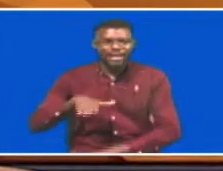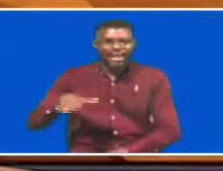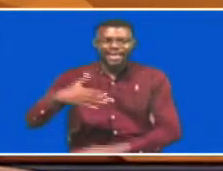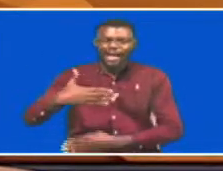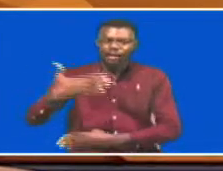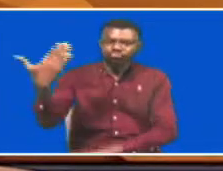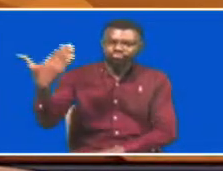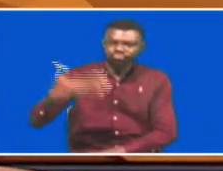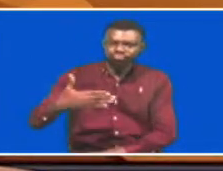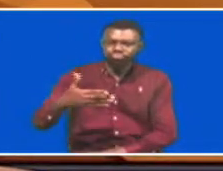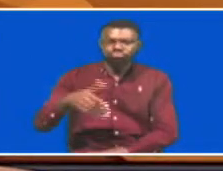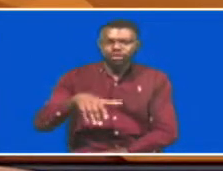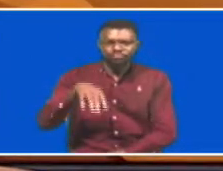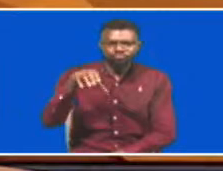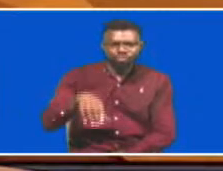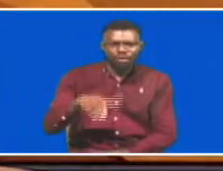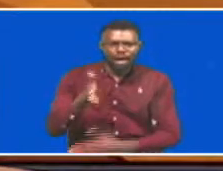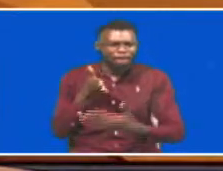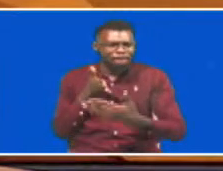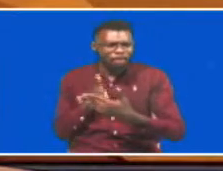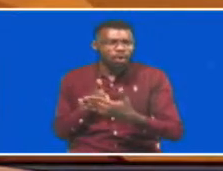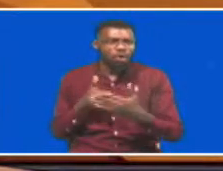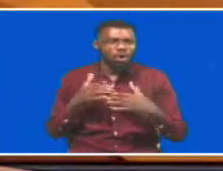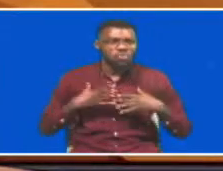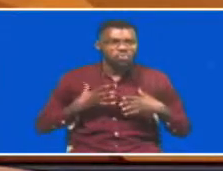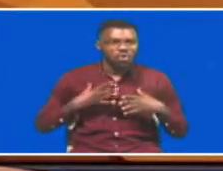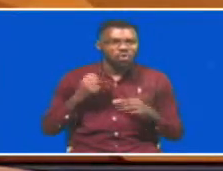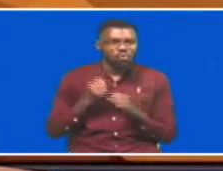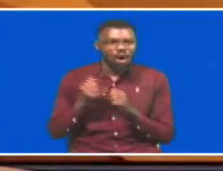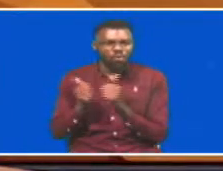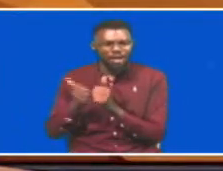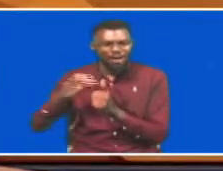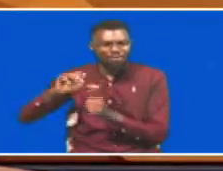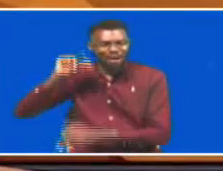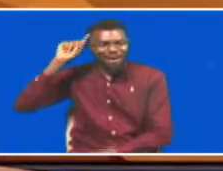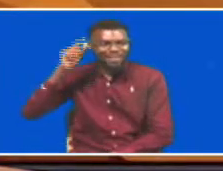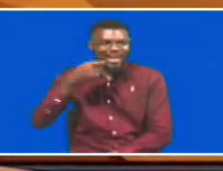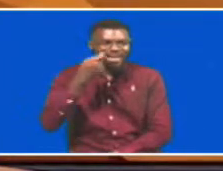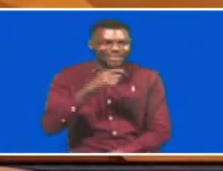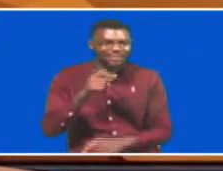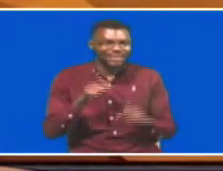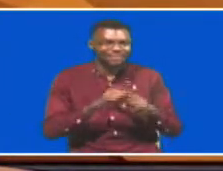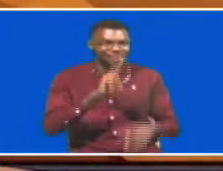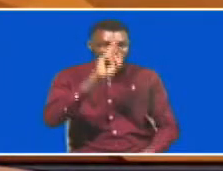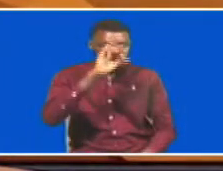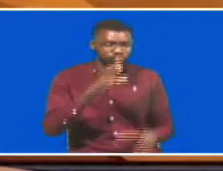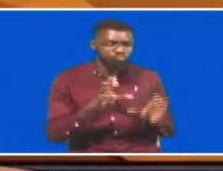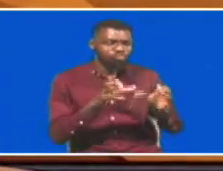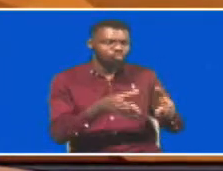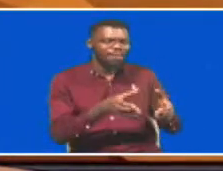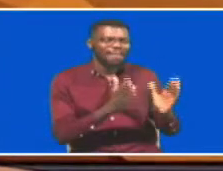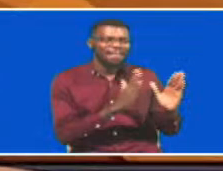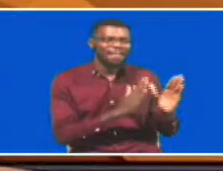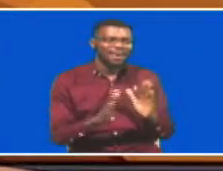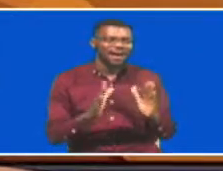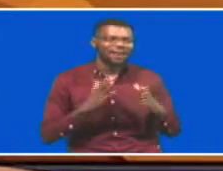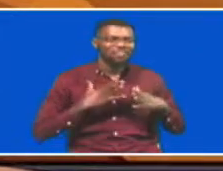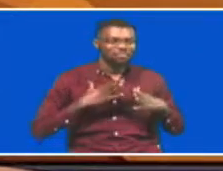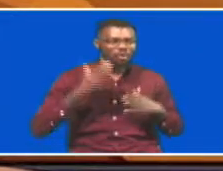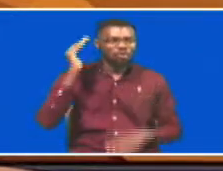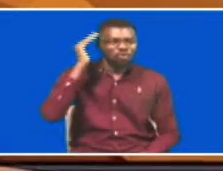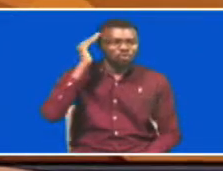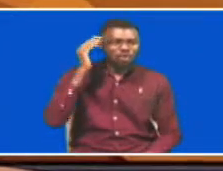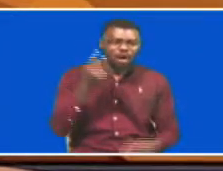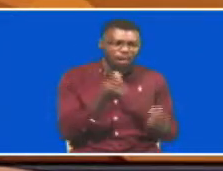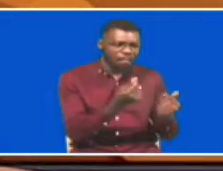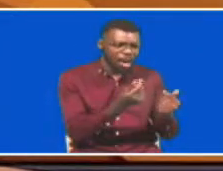kuwekwa na watu binafsi kwa kushirikiana na maafisa wa kaunti ya Kitui na wakuu katika idara ya polisi umefichuliwa. Inaaminika kwamba